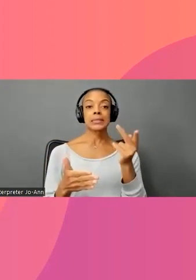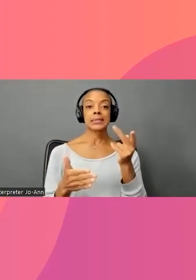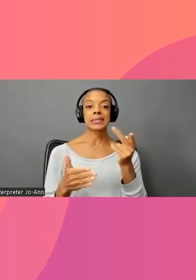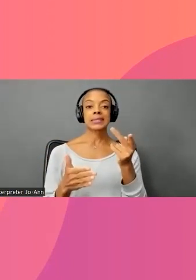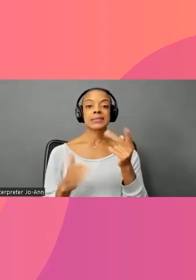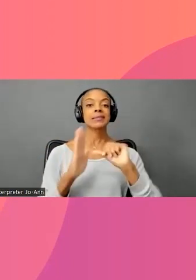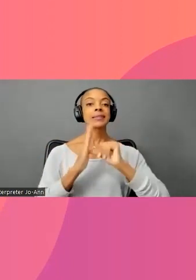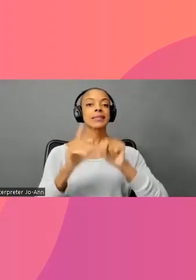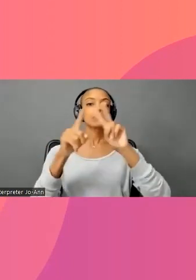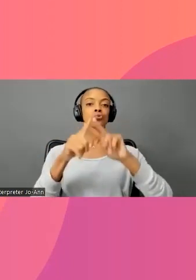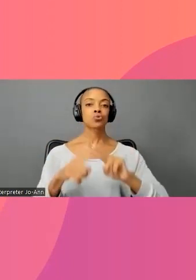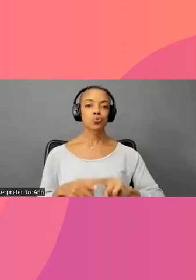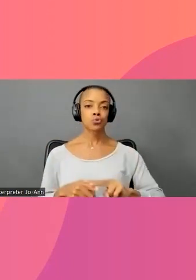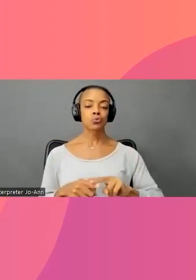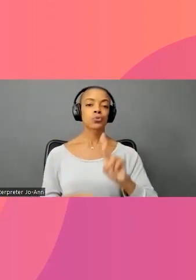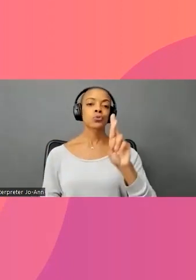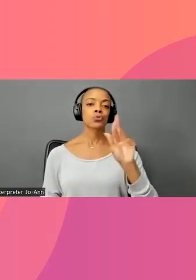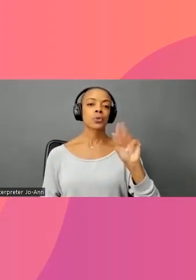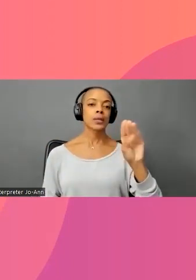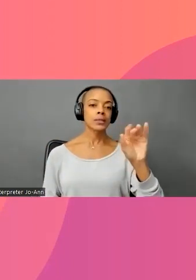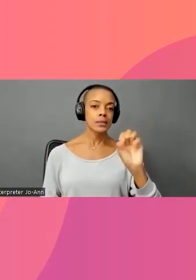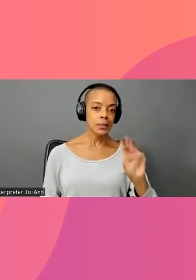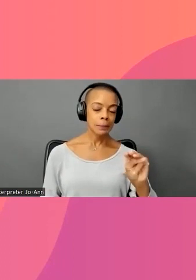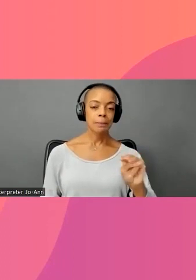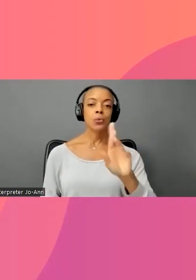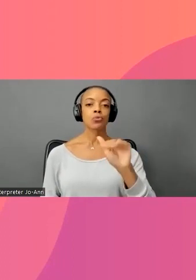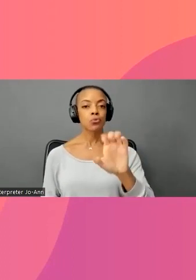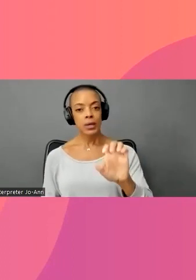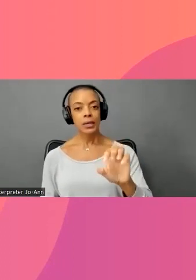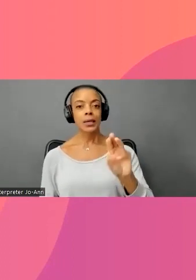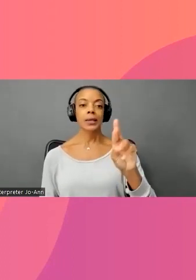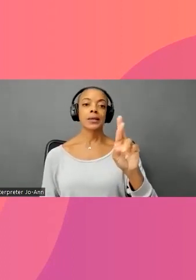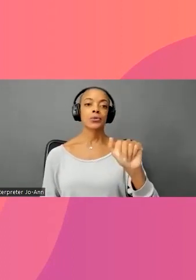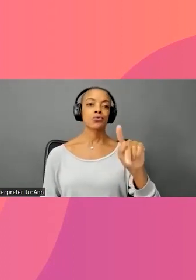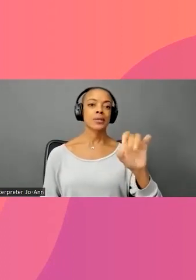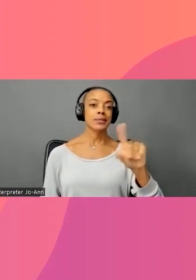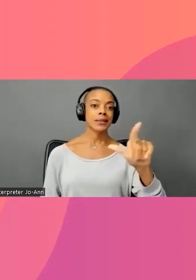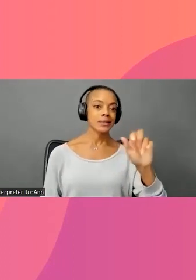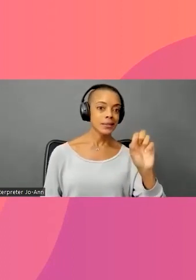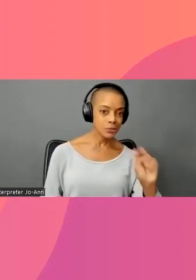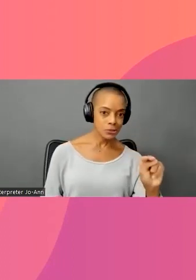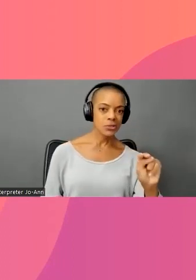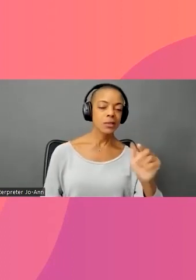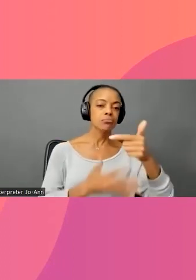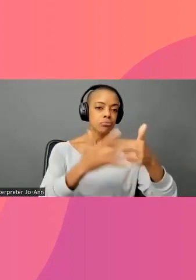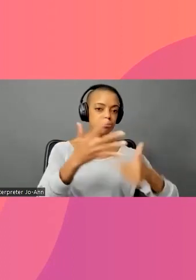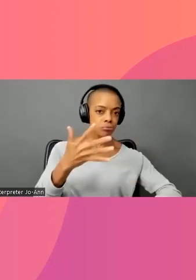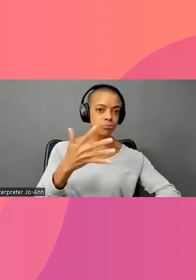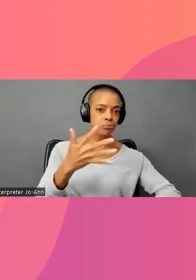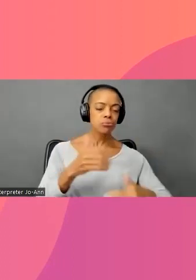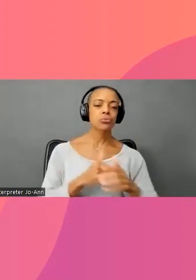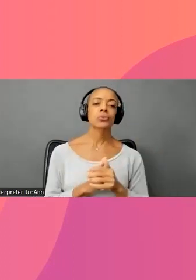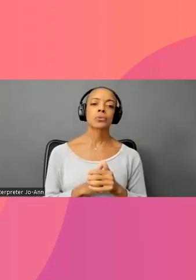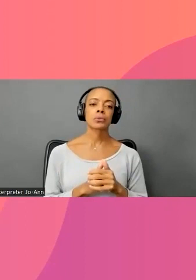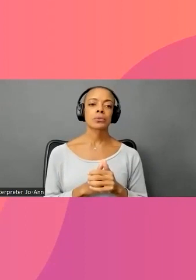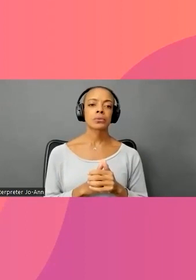ouvert. Cette méthodologie montre des mots-clés tels que race, racisme, racialisation,